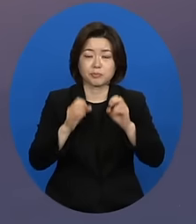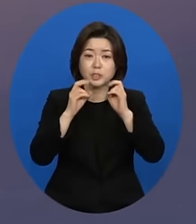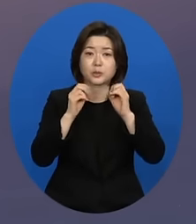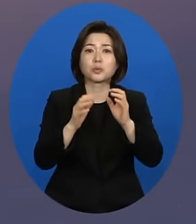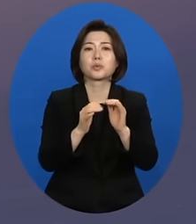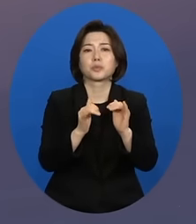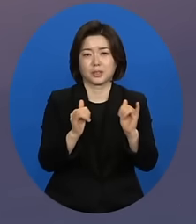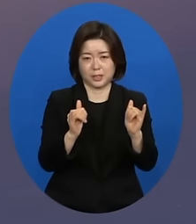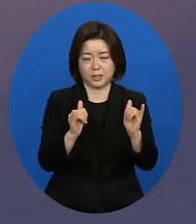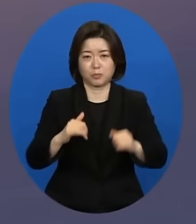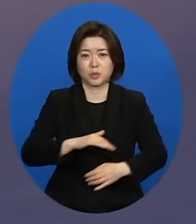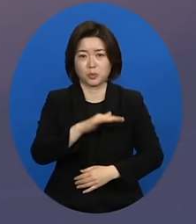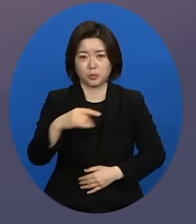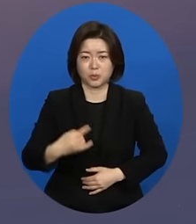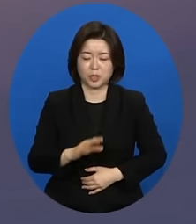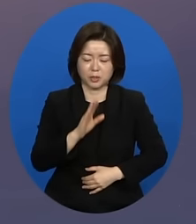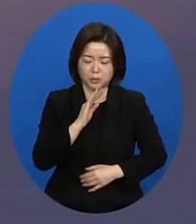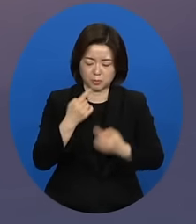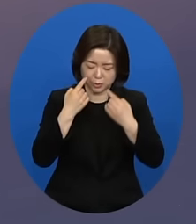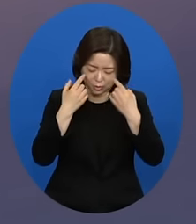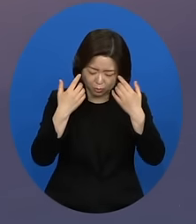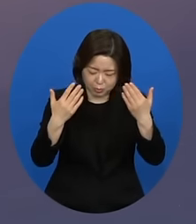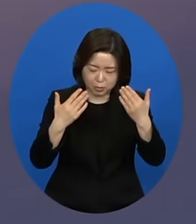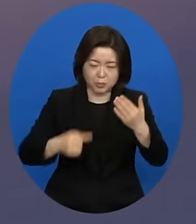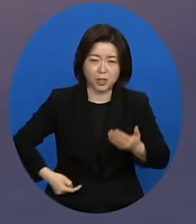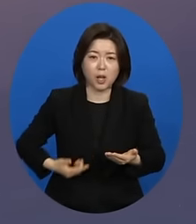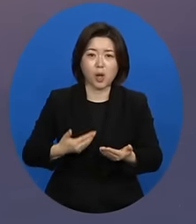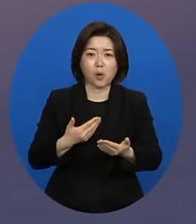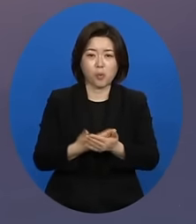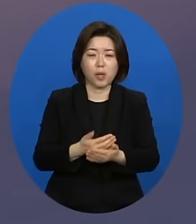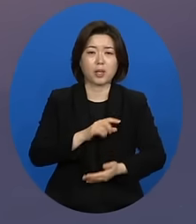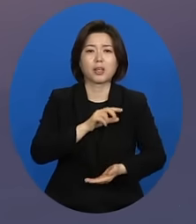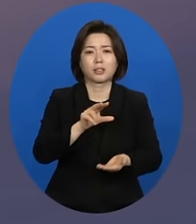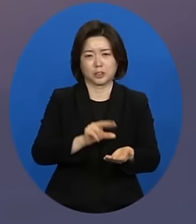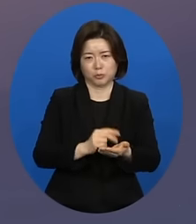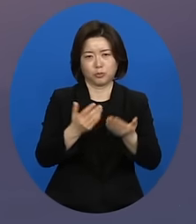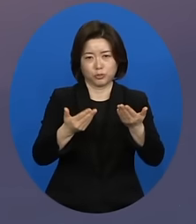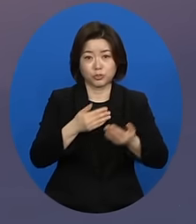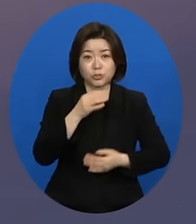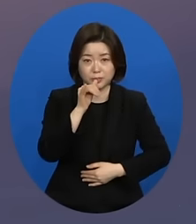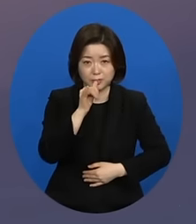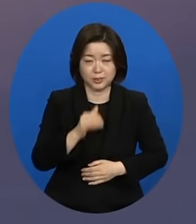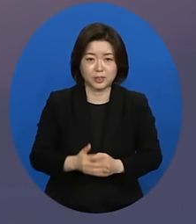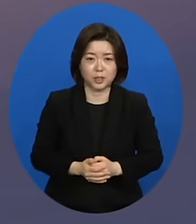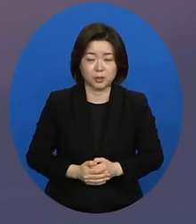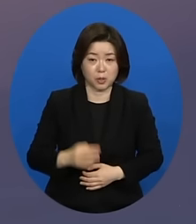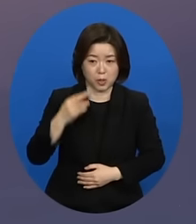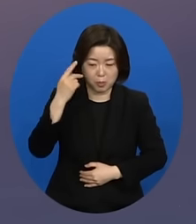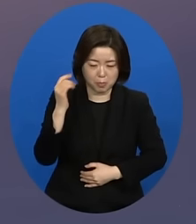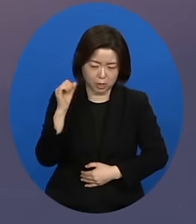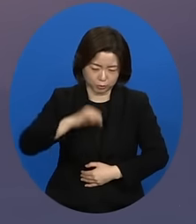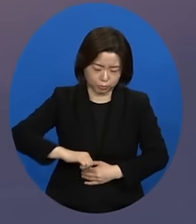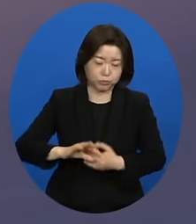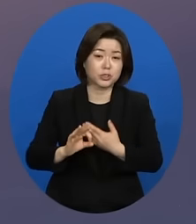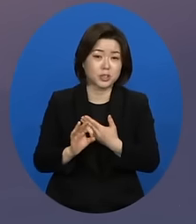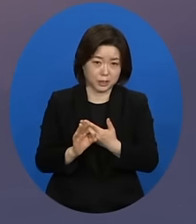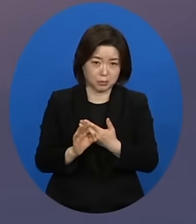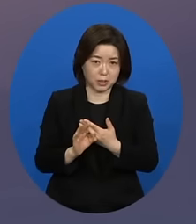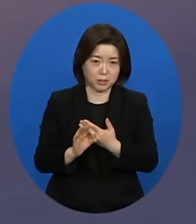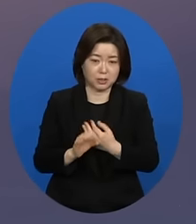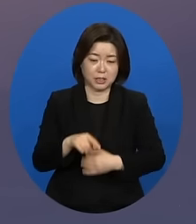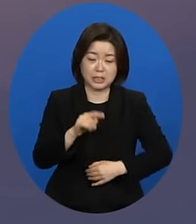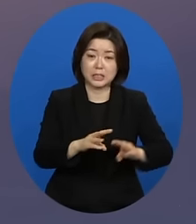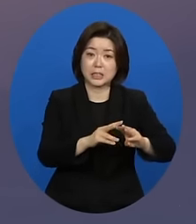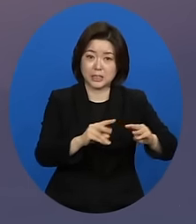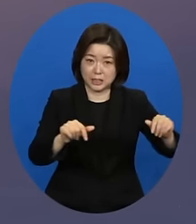선교사님께서 우리에게 너무나 분명한 회개의 제목을 주셨습니다. 바울이 불순종했더라면, 이